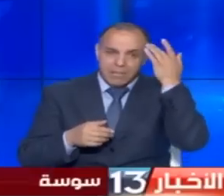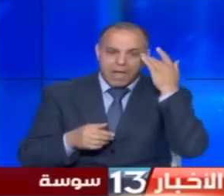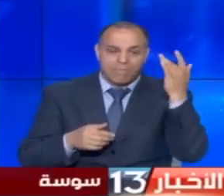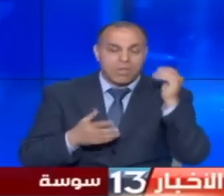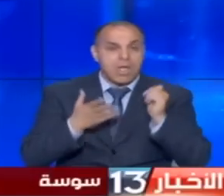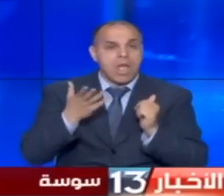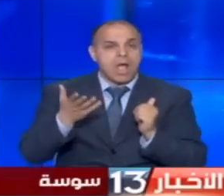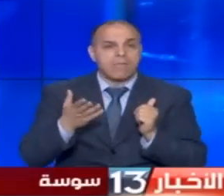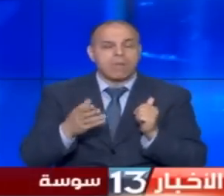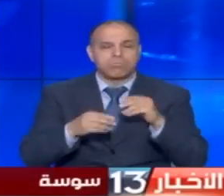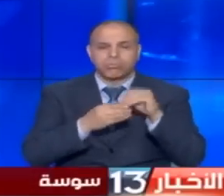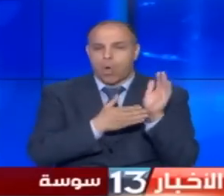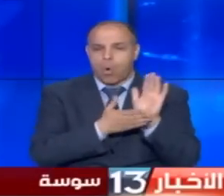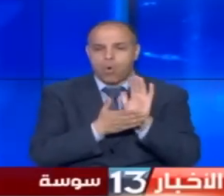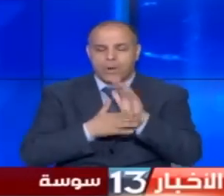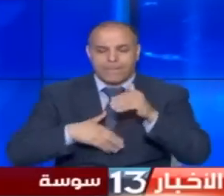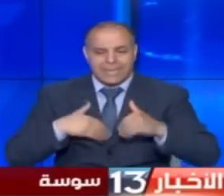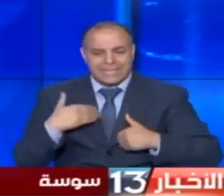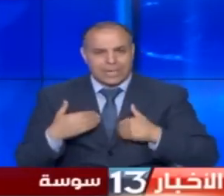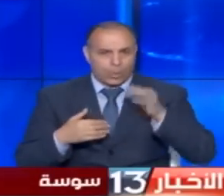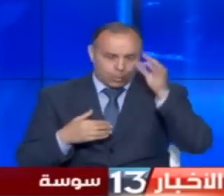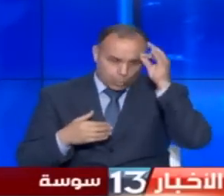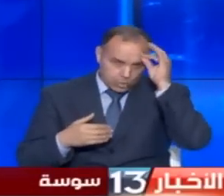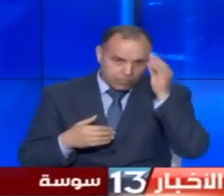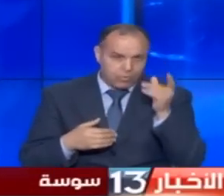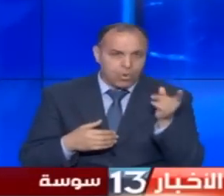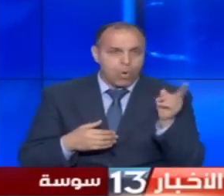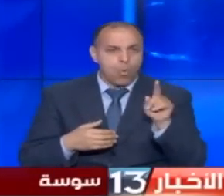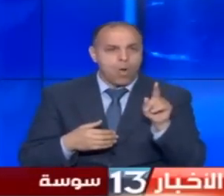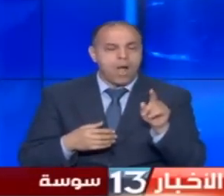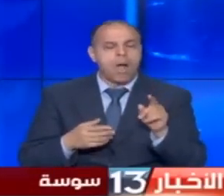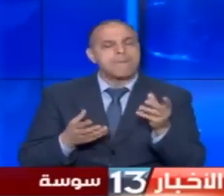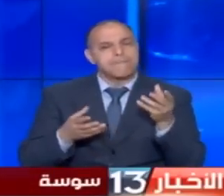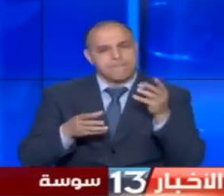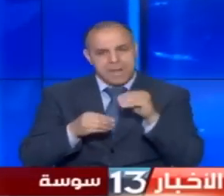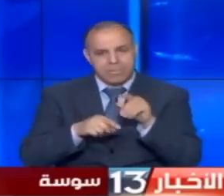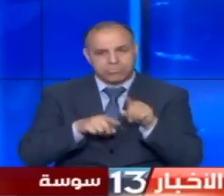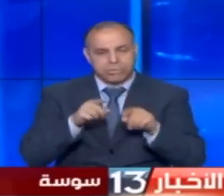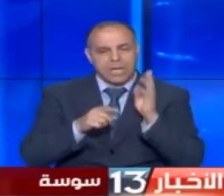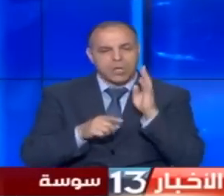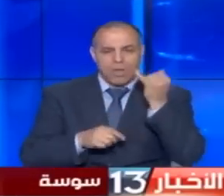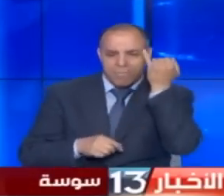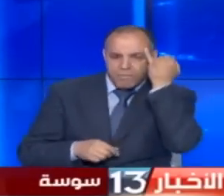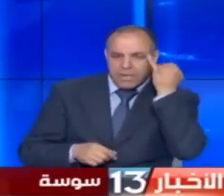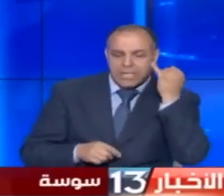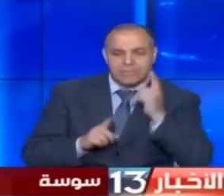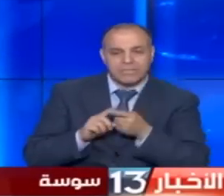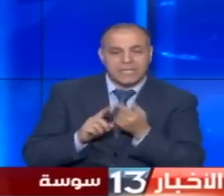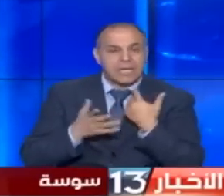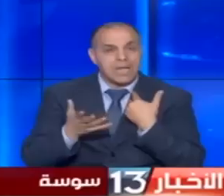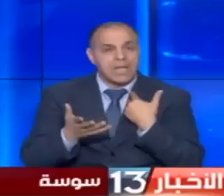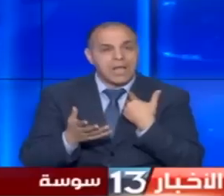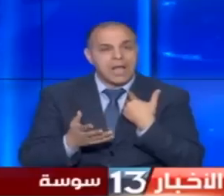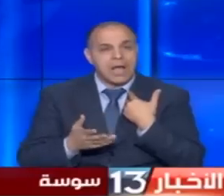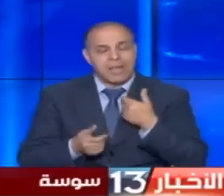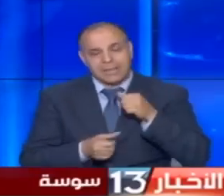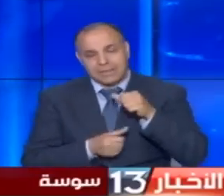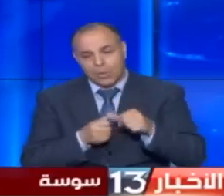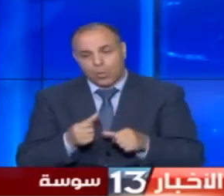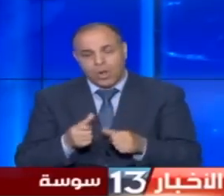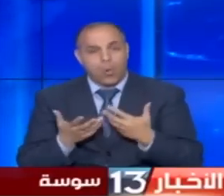يتضمن عروضا مسرحيه تونسيه وتتخلله ندوه فكريه خاصه لهذه الدوره